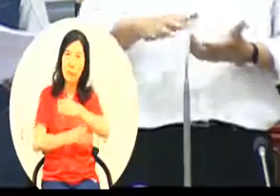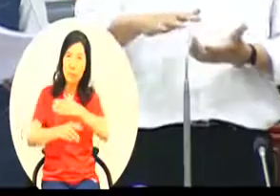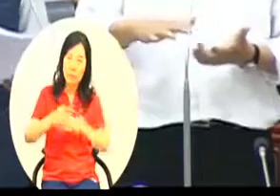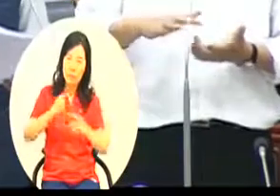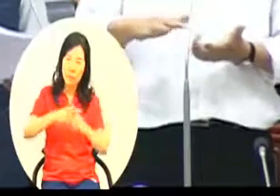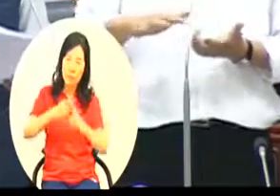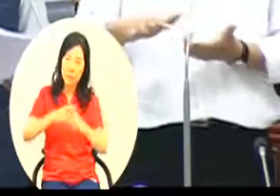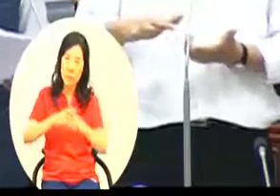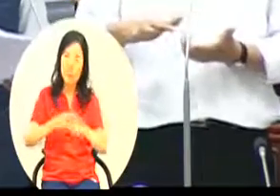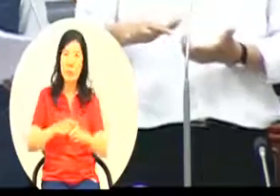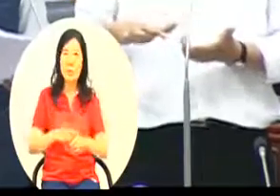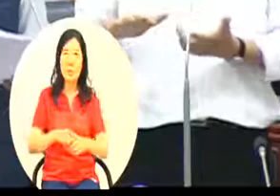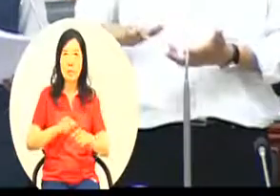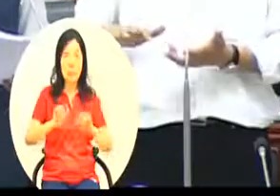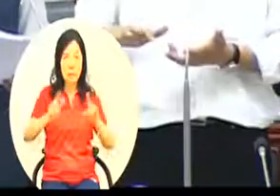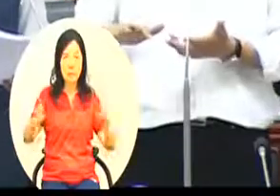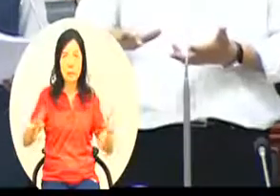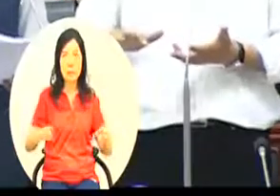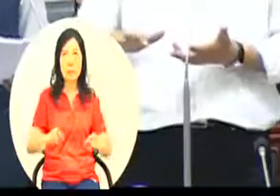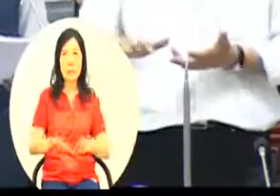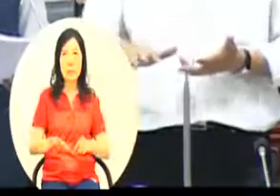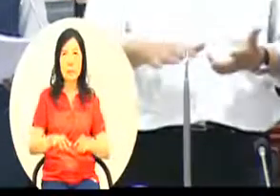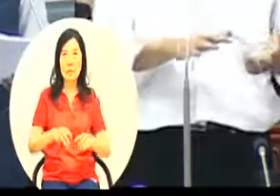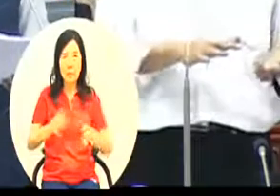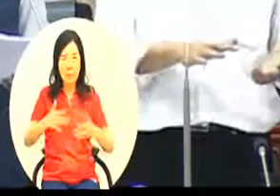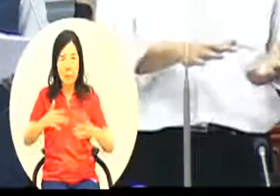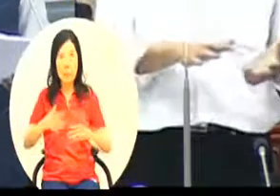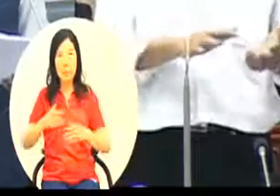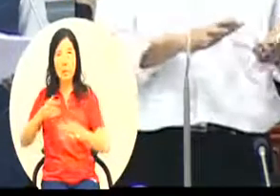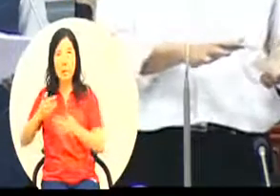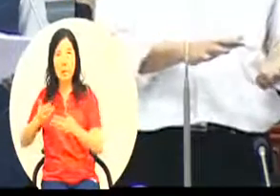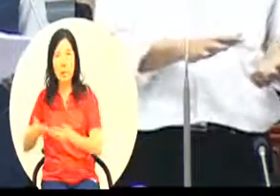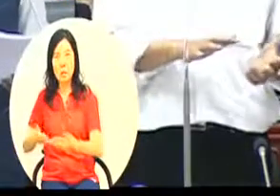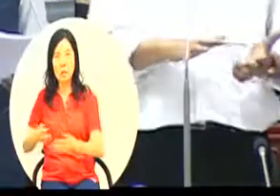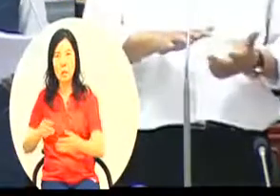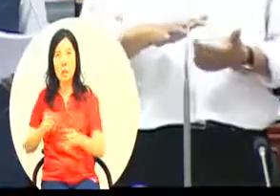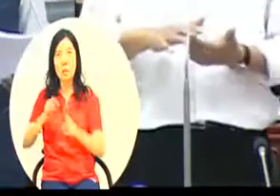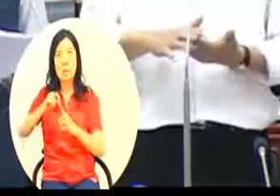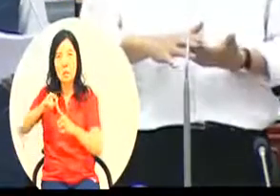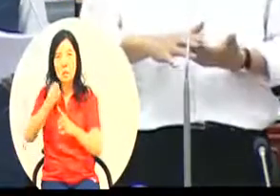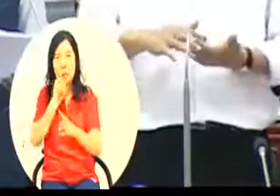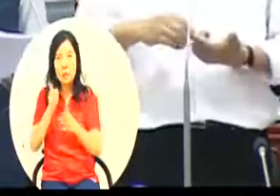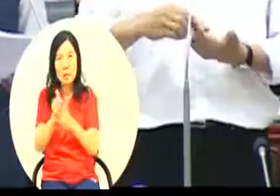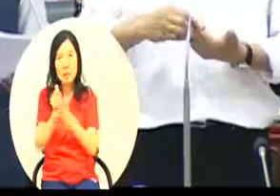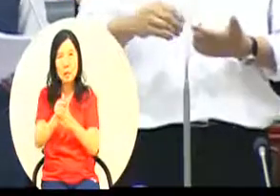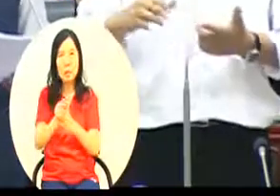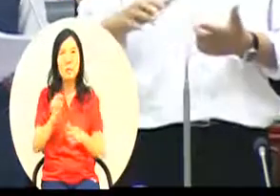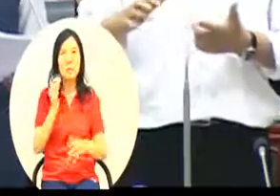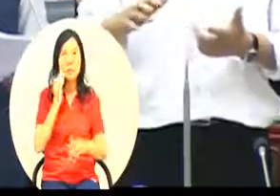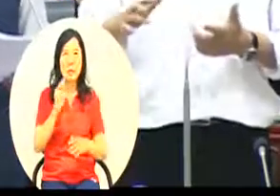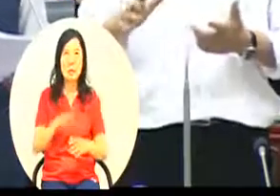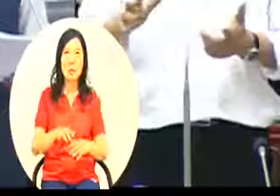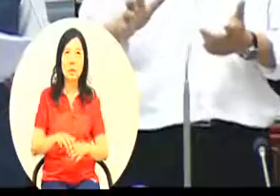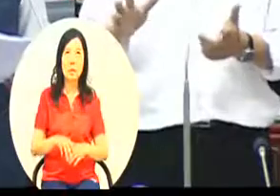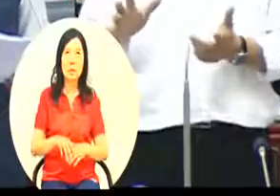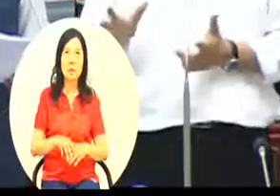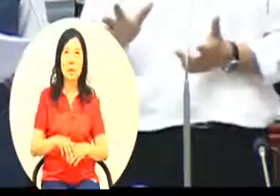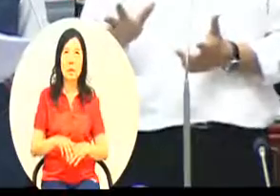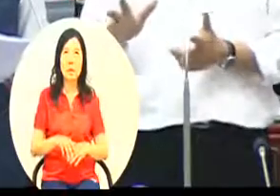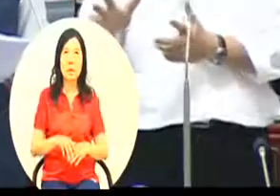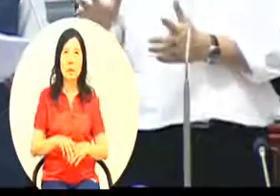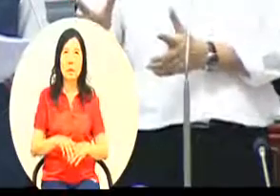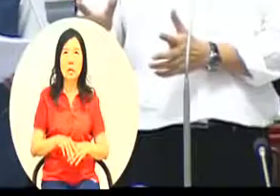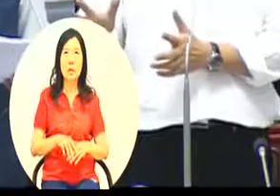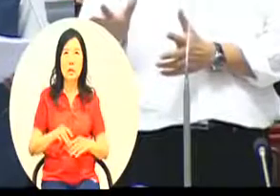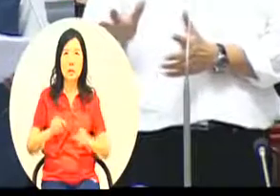度不同的部分，特别是比较轻度的，可以使用公车，那或是说如果不同的需